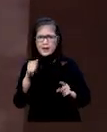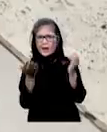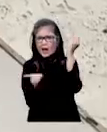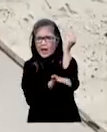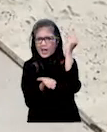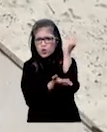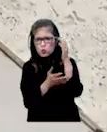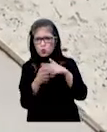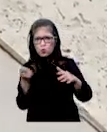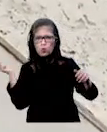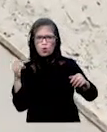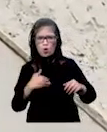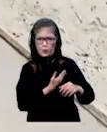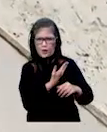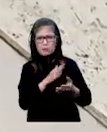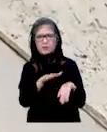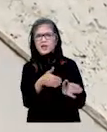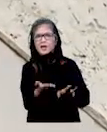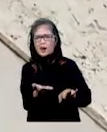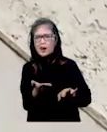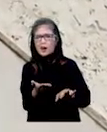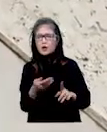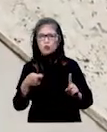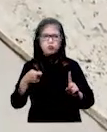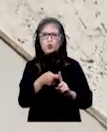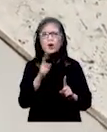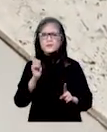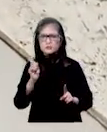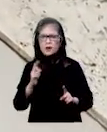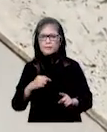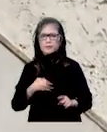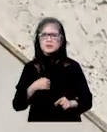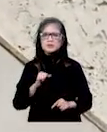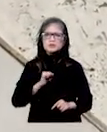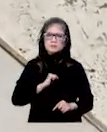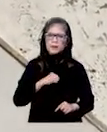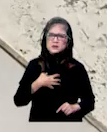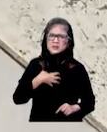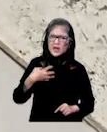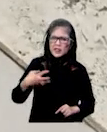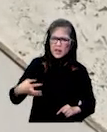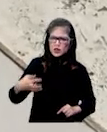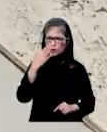bekas hingga korban tewas. Motif pembunuhan, pelaku sakit hati karena korban memiliki pacar baru.